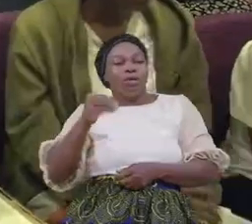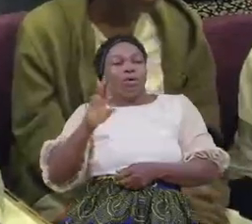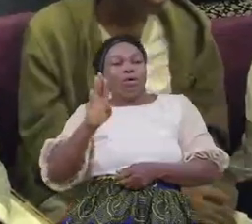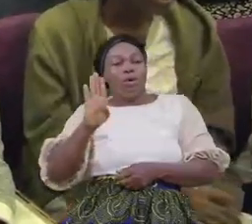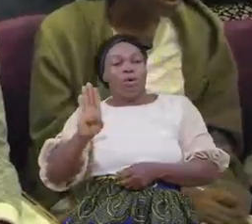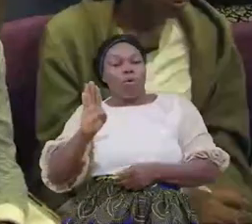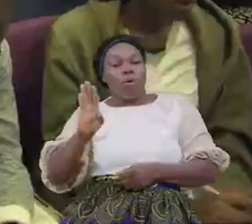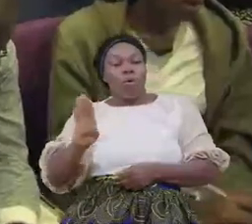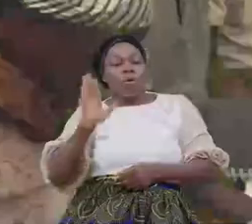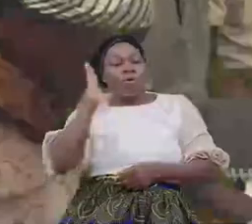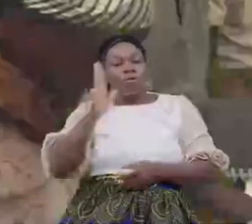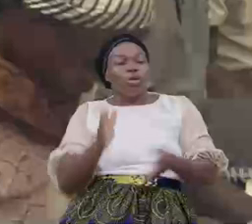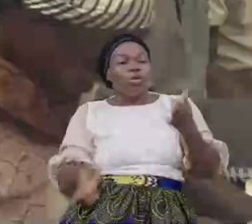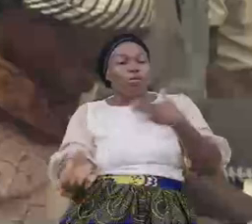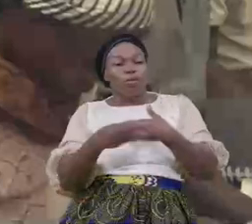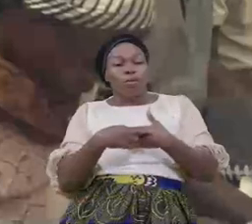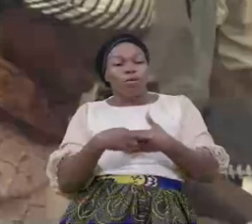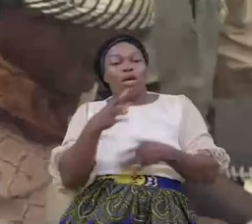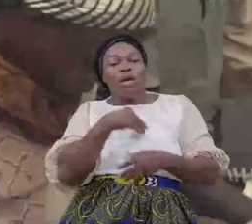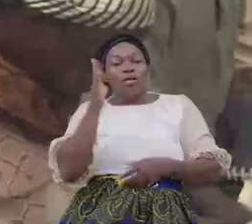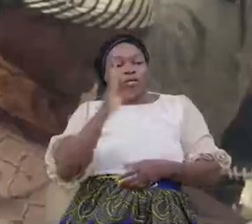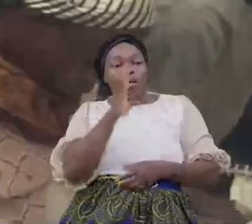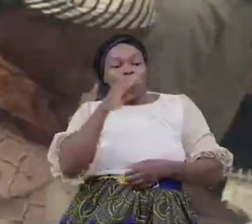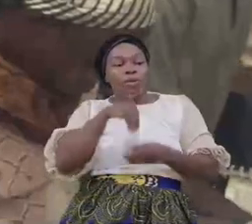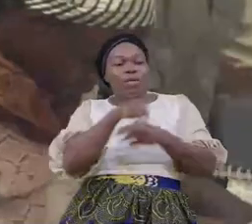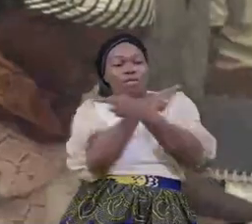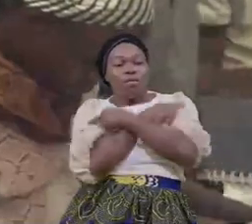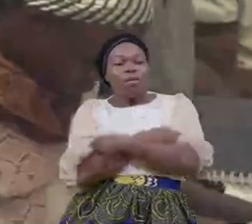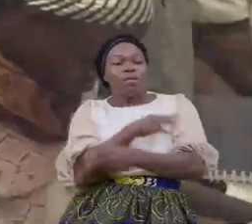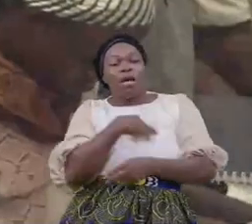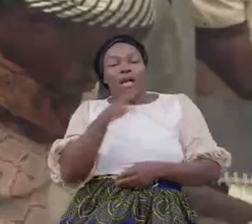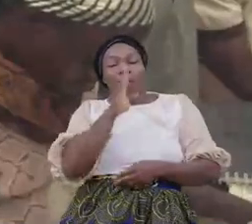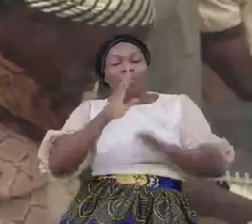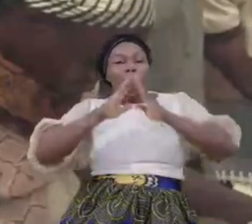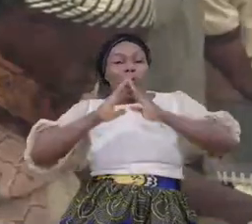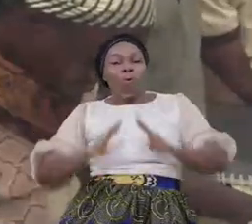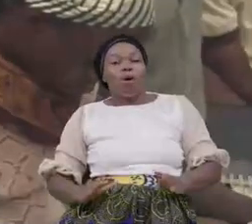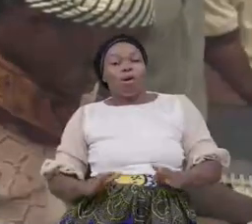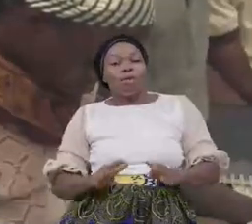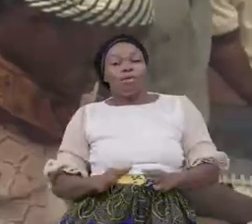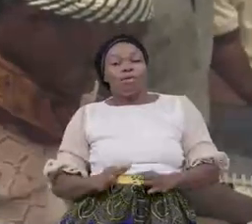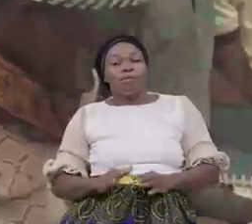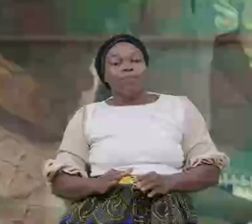repos et de la tranquillité. Et de la tranquillité.